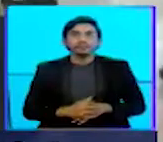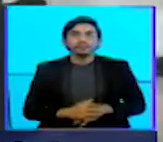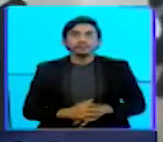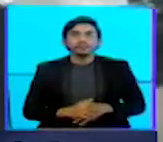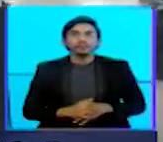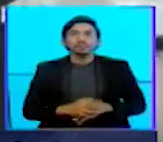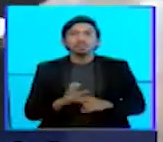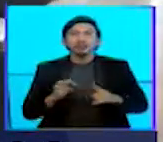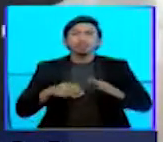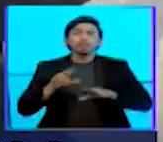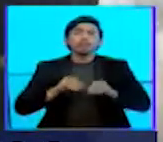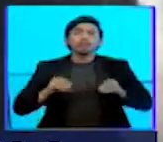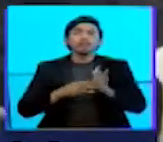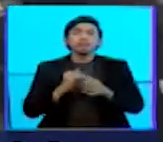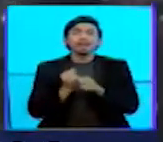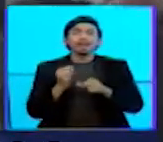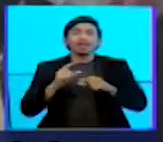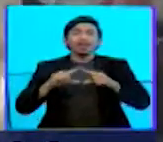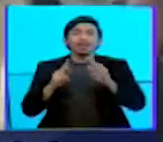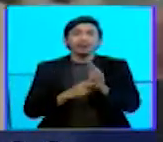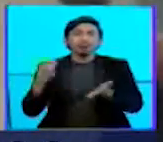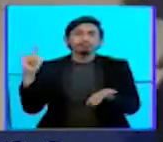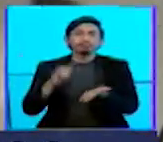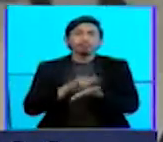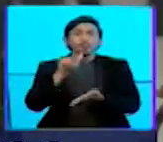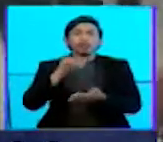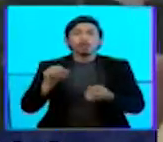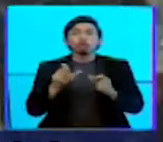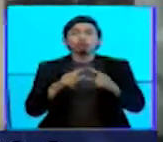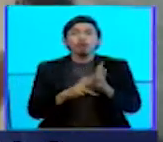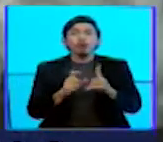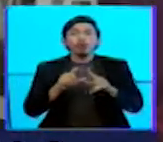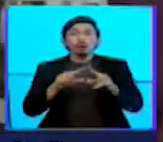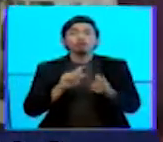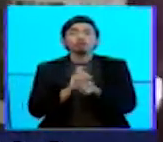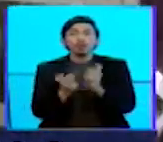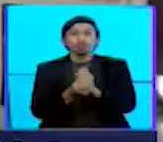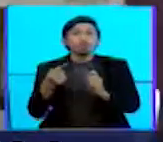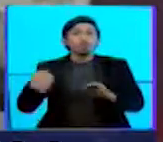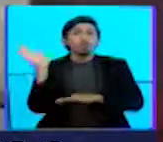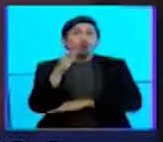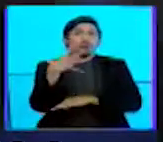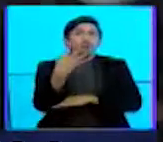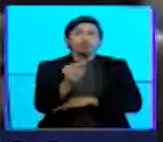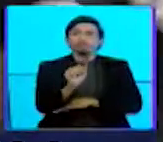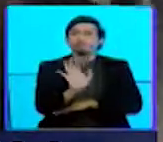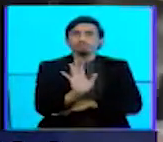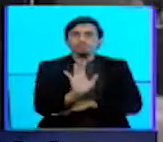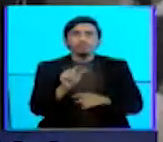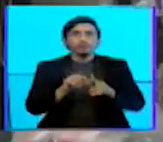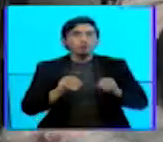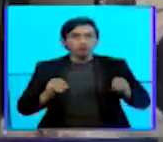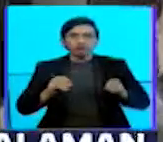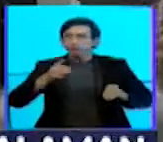Hai ratusan pekerja migran mendarat di Bandara Juanda Sidoarjo tidak bisa pulang ke kampung halaman mereka bertugas menjaga ketat